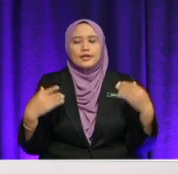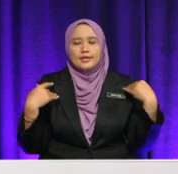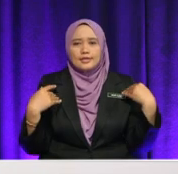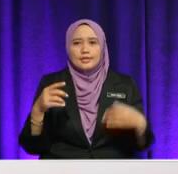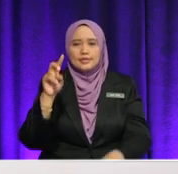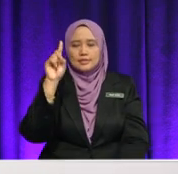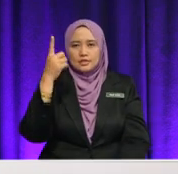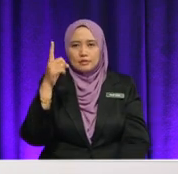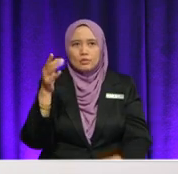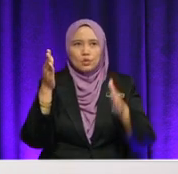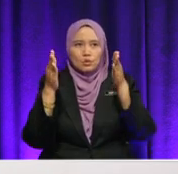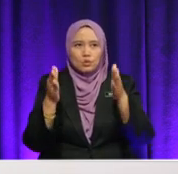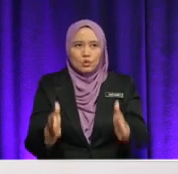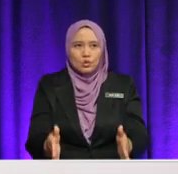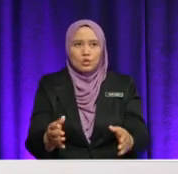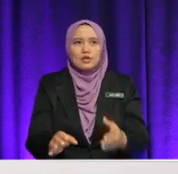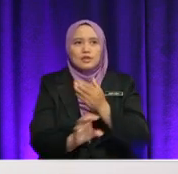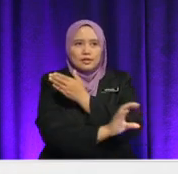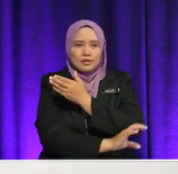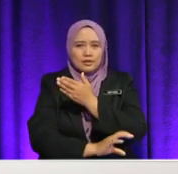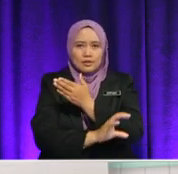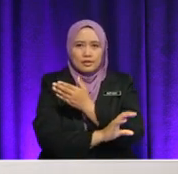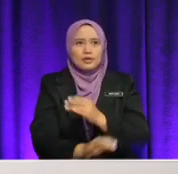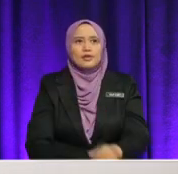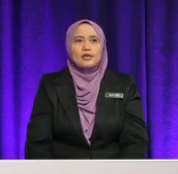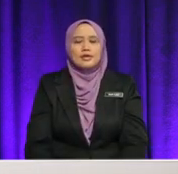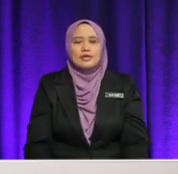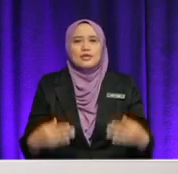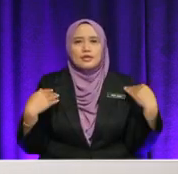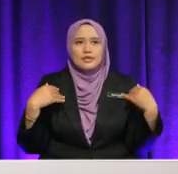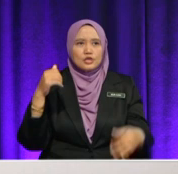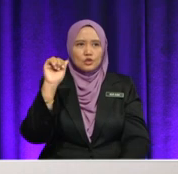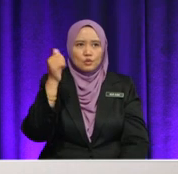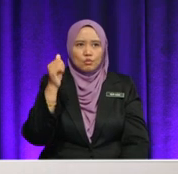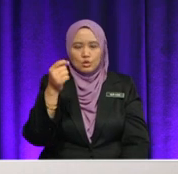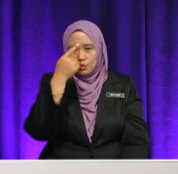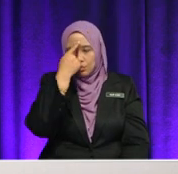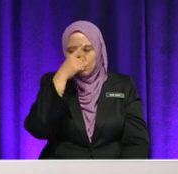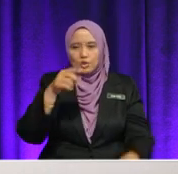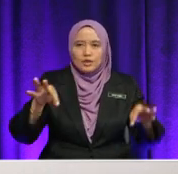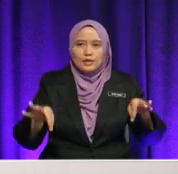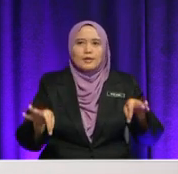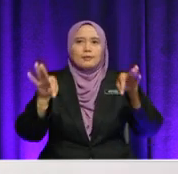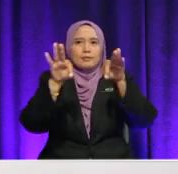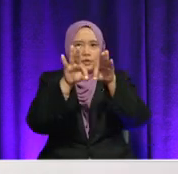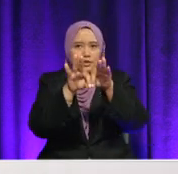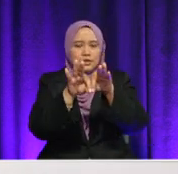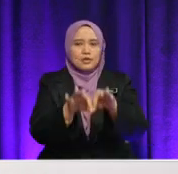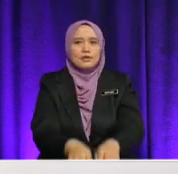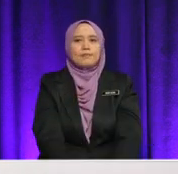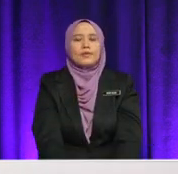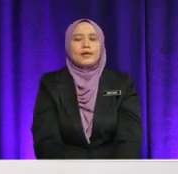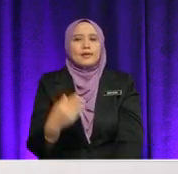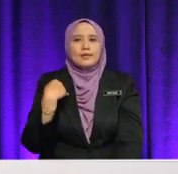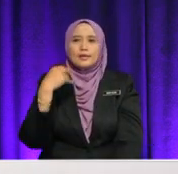seramai 20 orang dilantik mewakili kepentingan tertentu kebakaran masing-masing tiga orang dilantik mewakili golongan